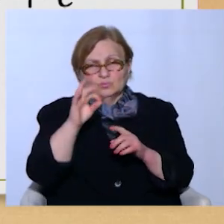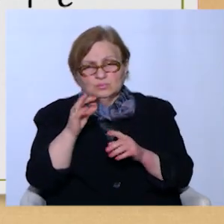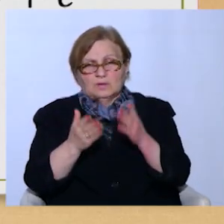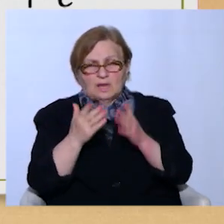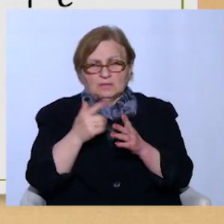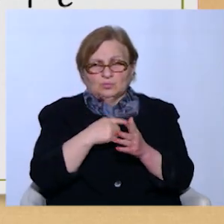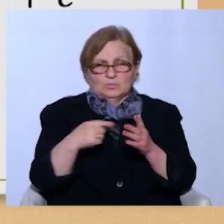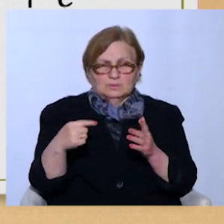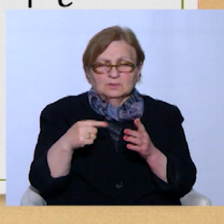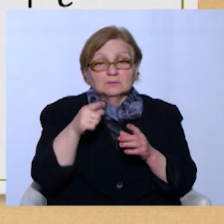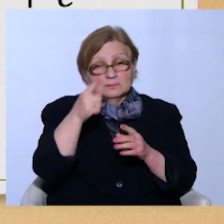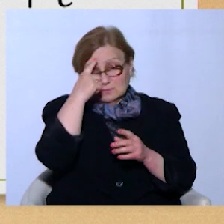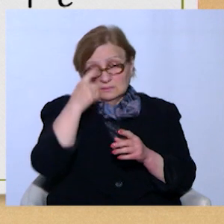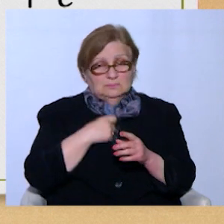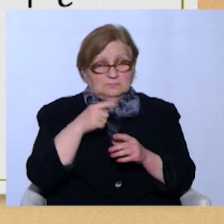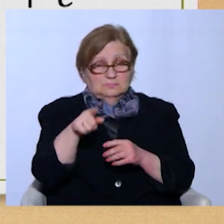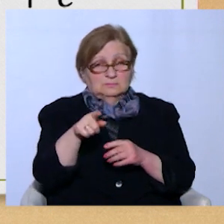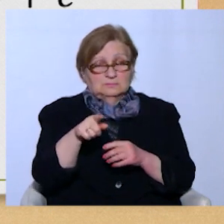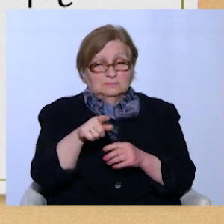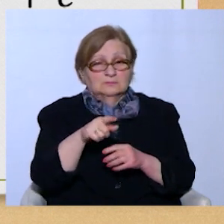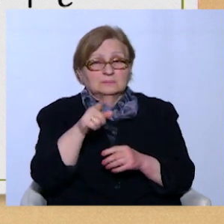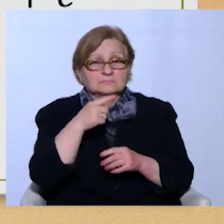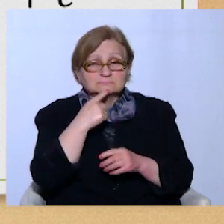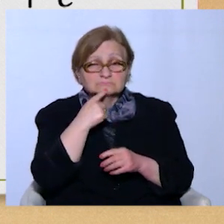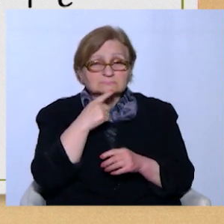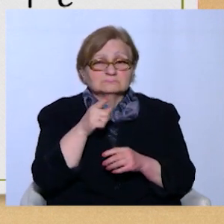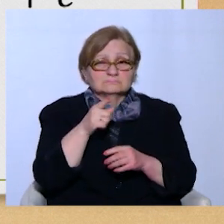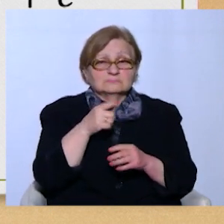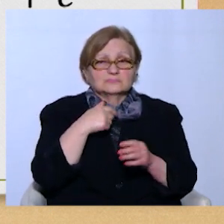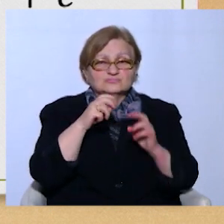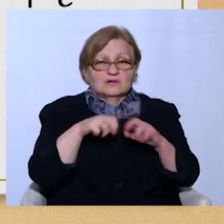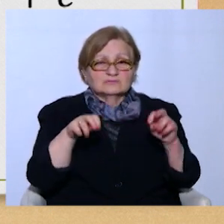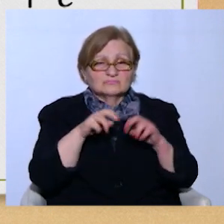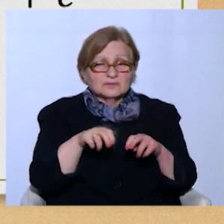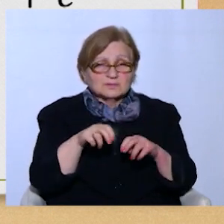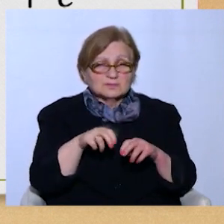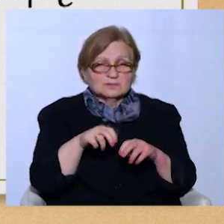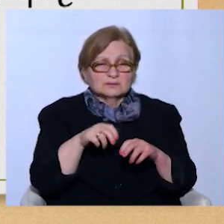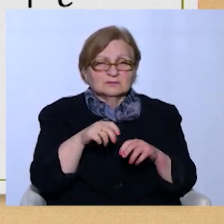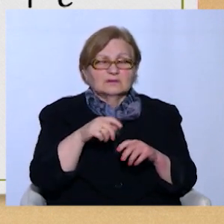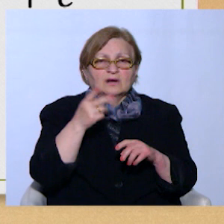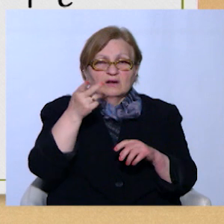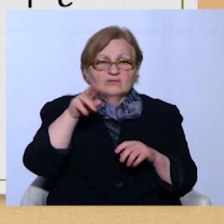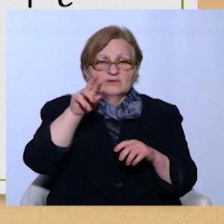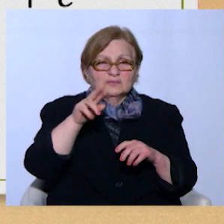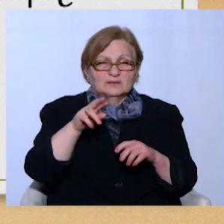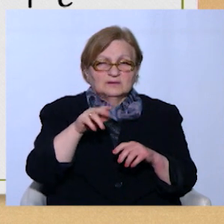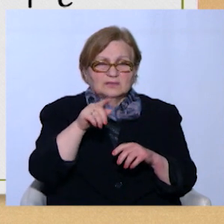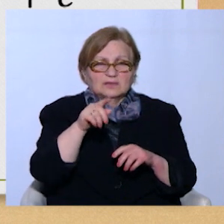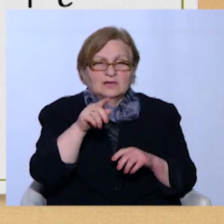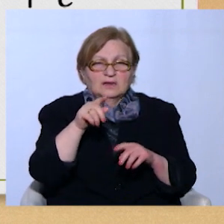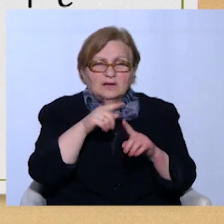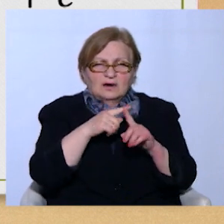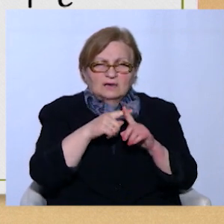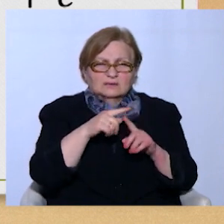ესე იგი, ეს გვიბიძგებს, რომ სავარაუდო პასუხები გვიბიძგებს, რომ განვიხილოთ კვადრატული ფუნქცია f(x)-ი უდრის ax²